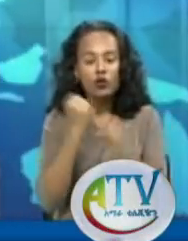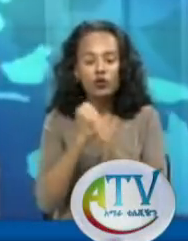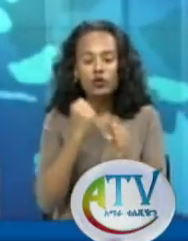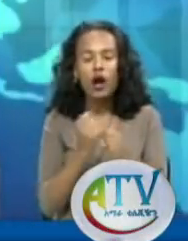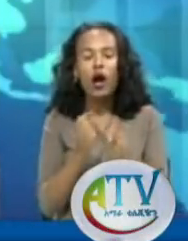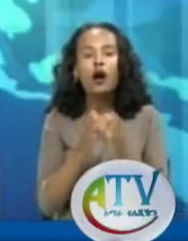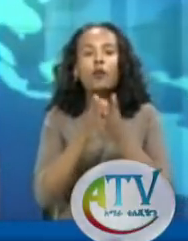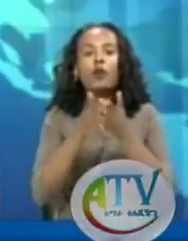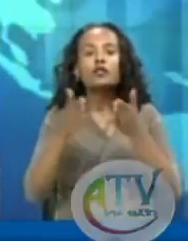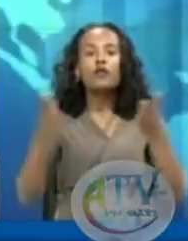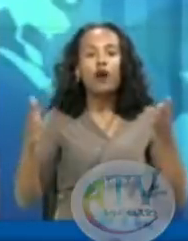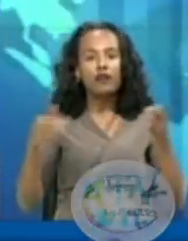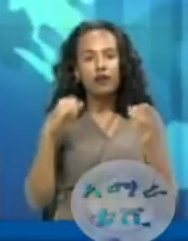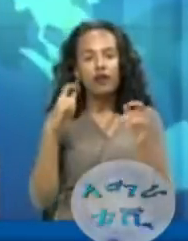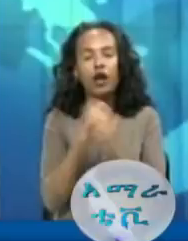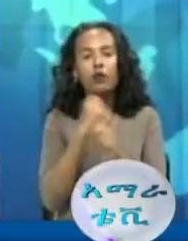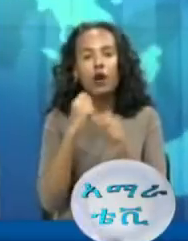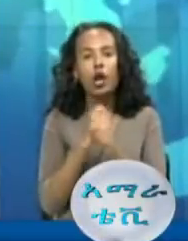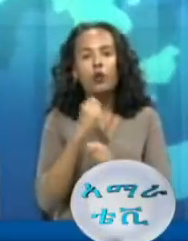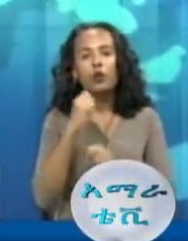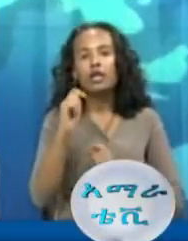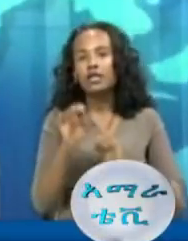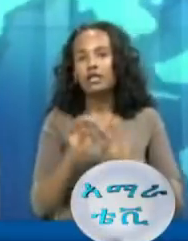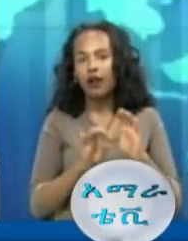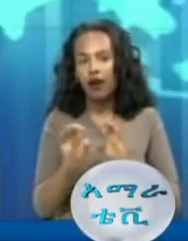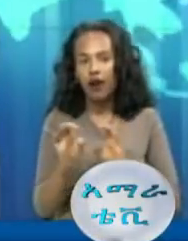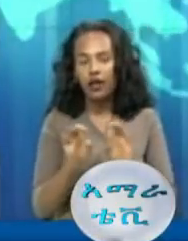በስፋት ተግባራዊ ይደረጋል።